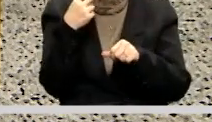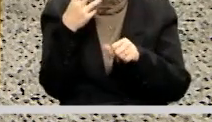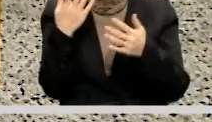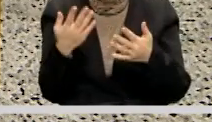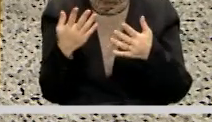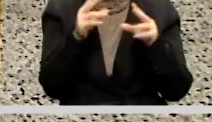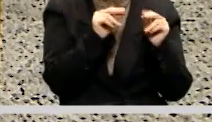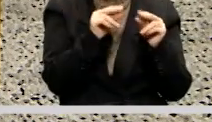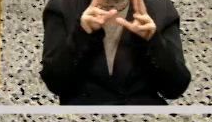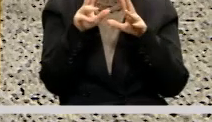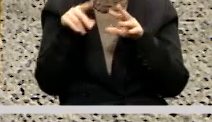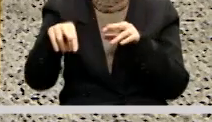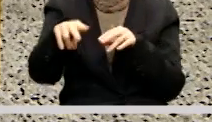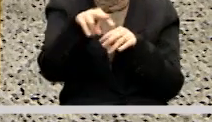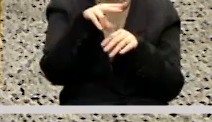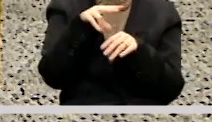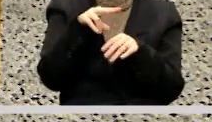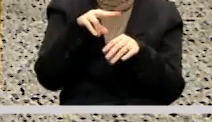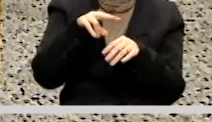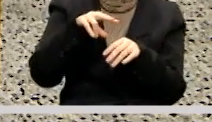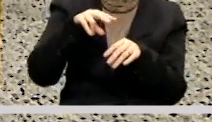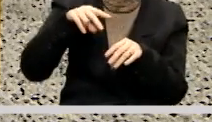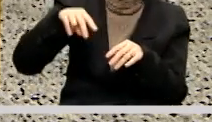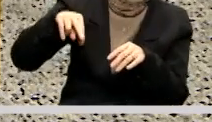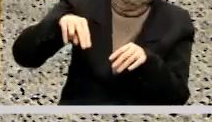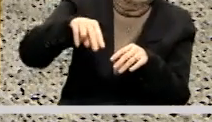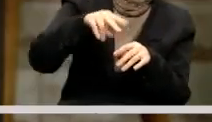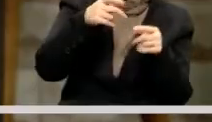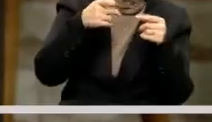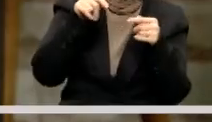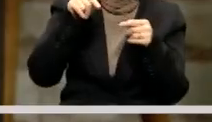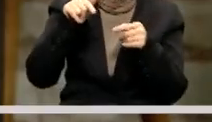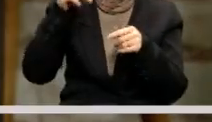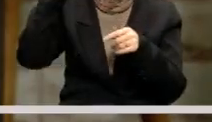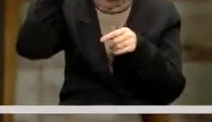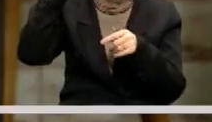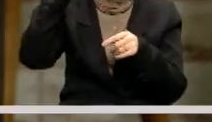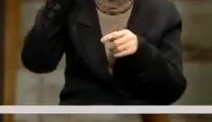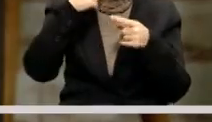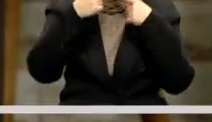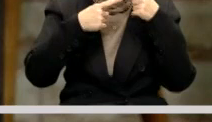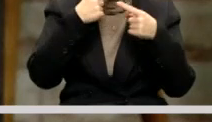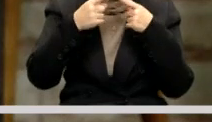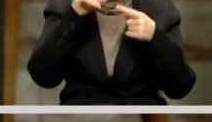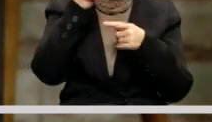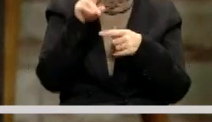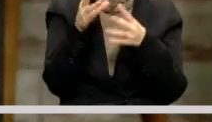uykuda yürüme, uyku terörü, konfüzyonel uyanma non-REM döneminde görülebiliyor. Uykuda konuşmalarda görülebiliyor. Hı. Bunlar